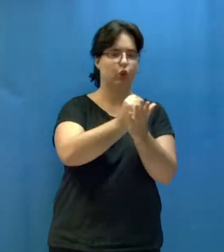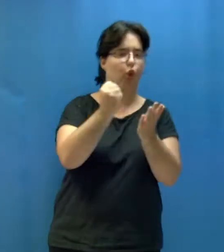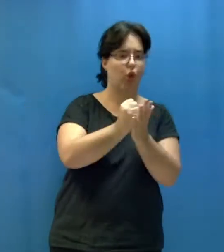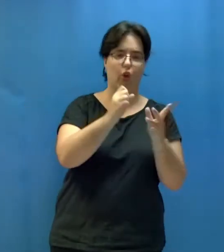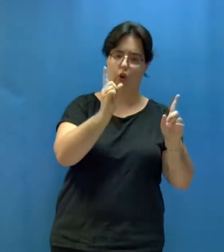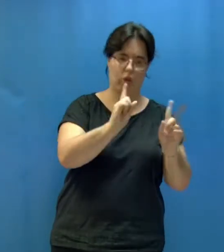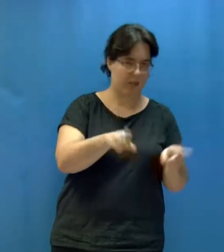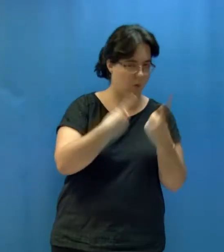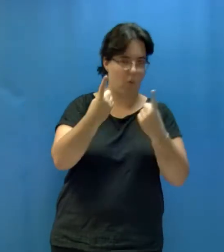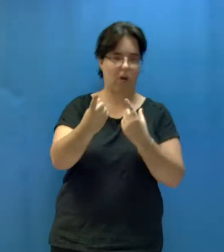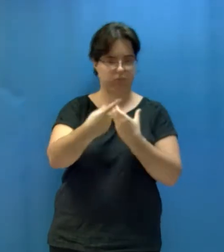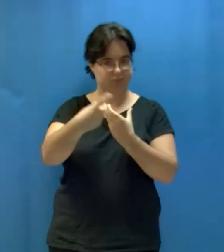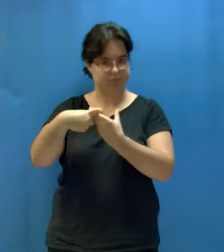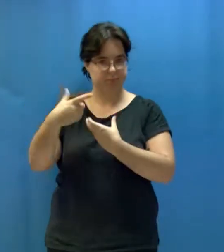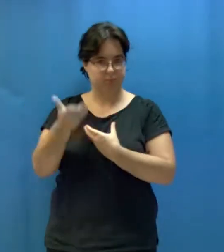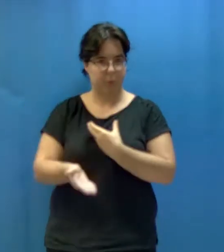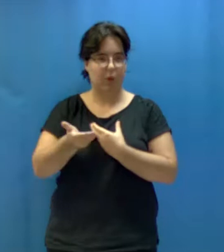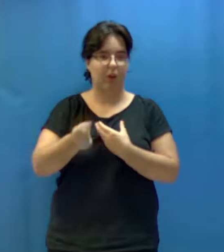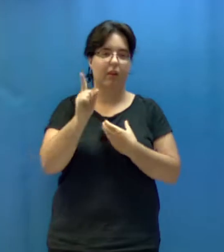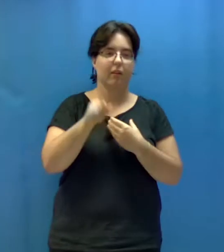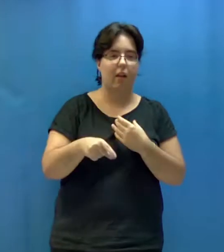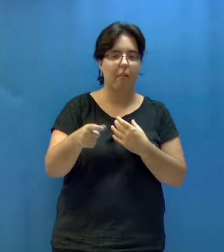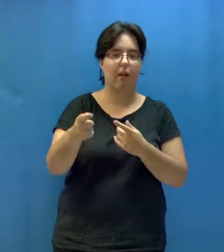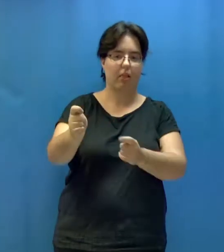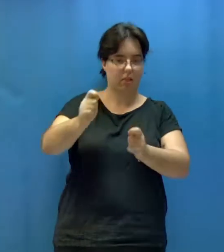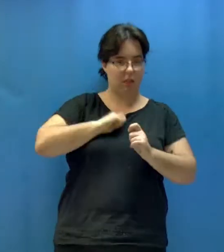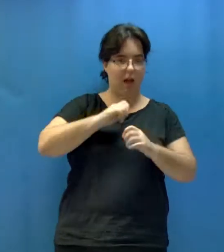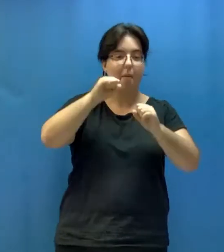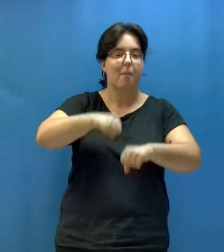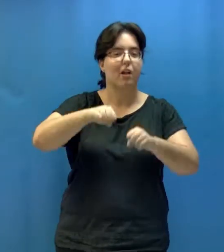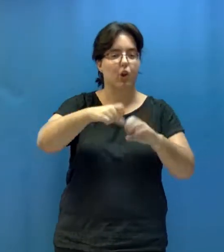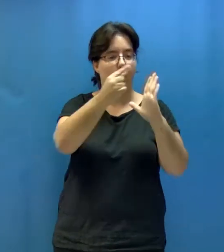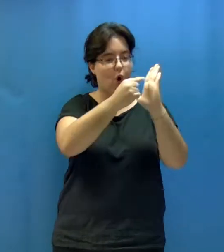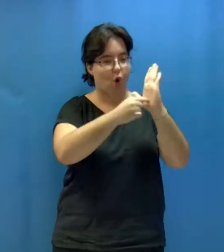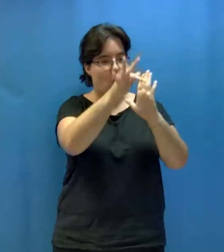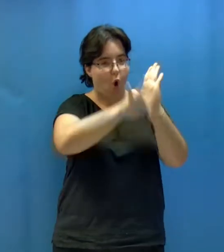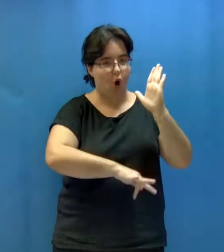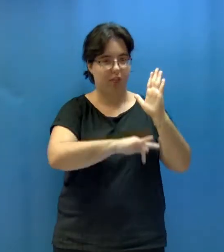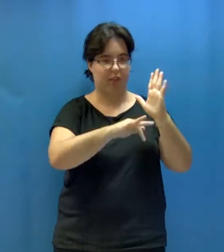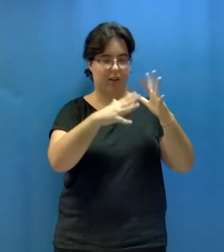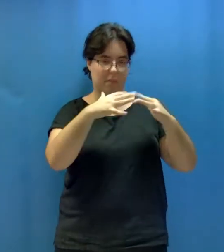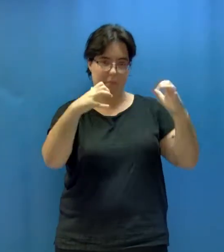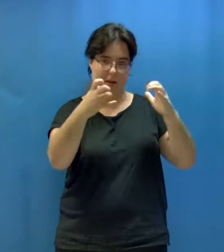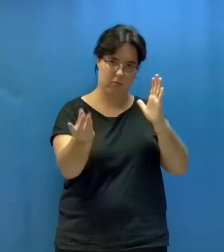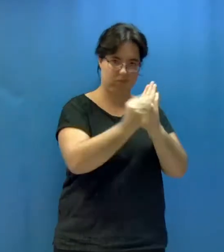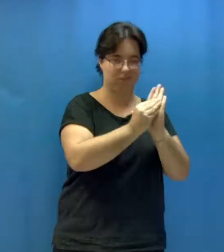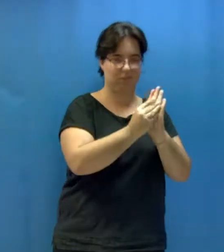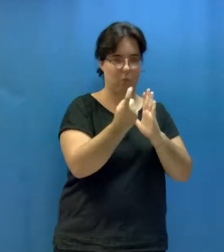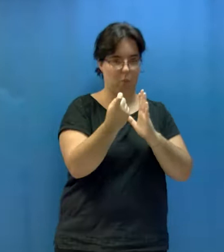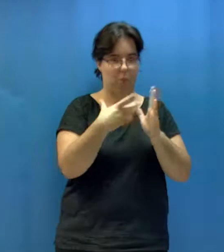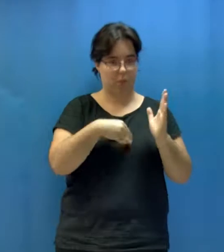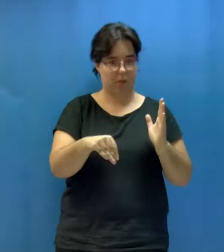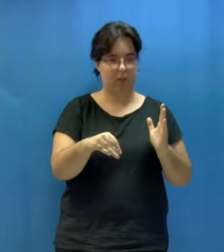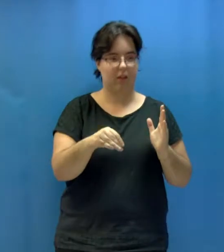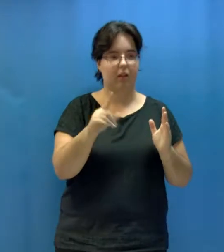que les persones majors aporten punts a l'ordre del dia de les sessions i que el Consell no sigui simplement un lloc d'informació per part de la regidoria